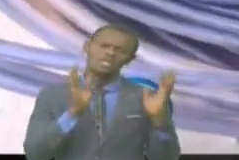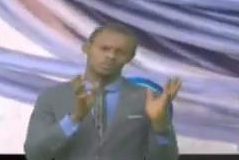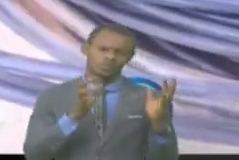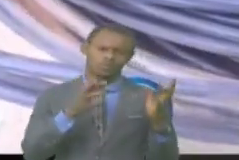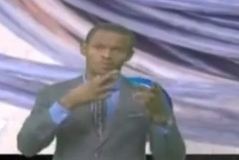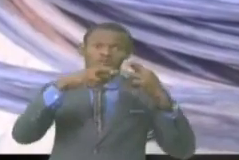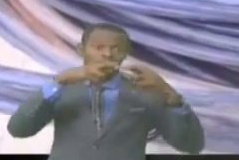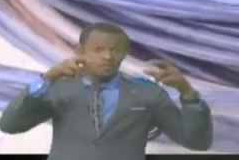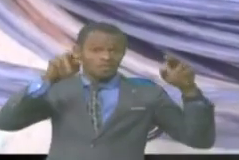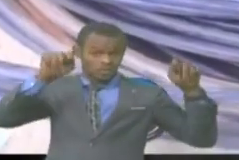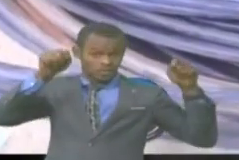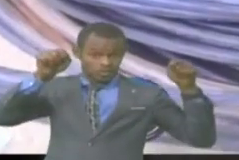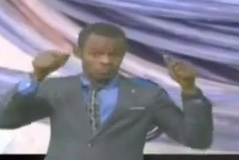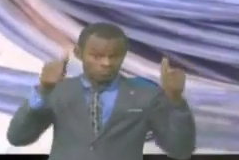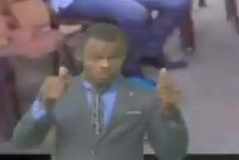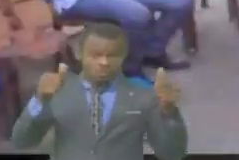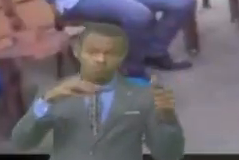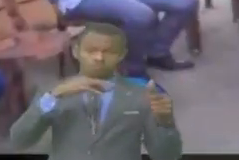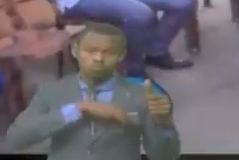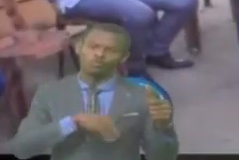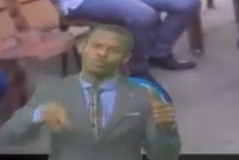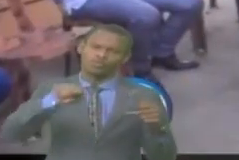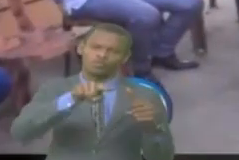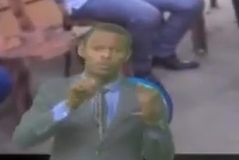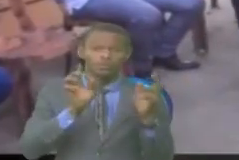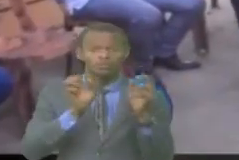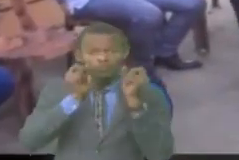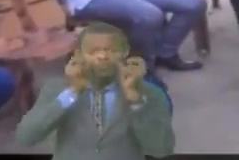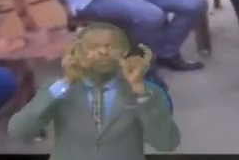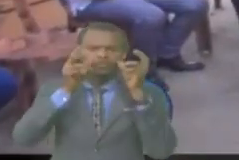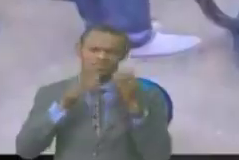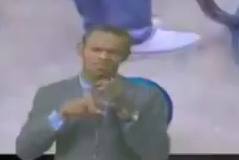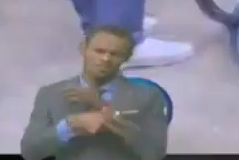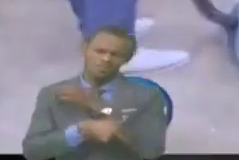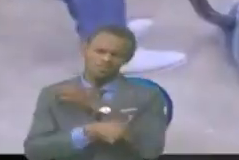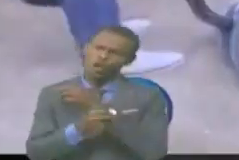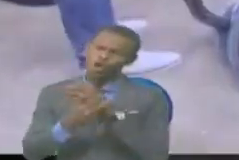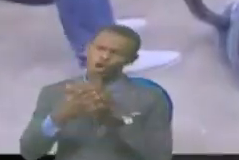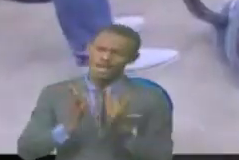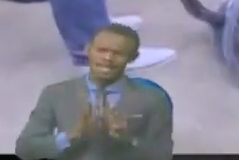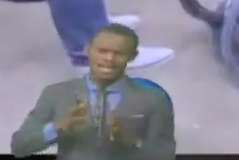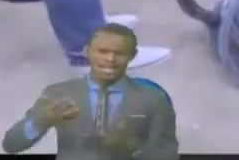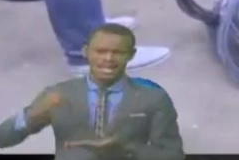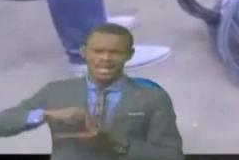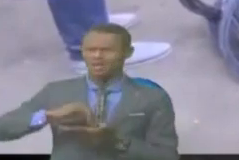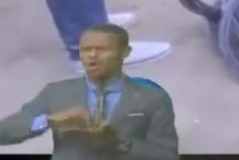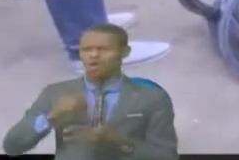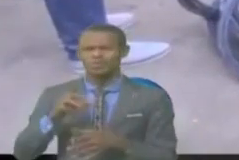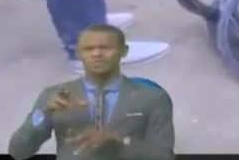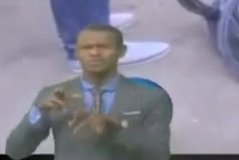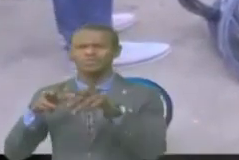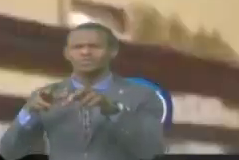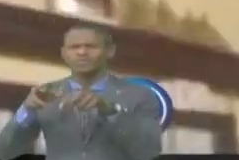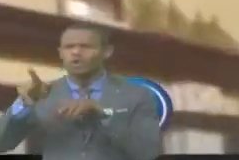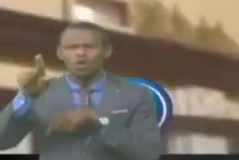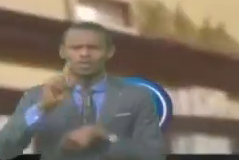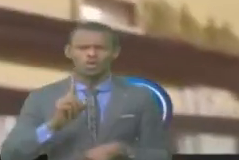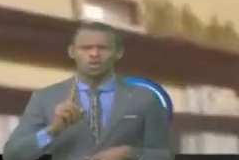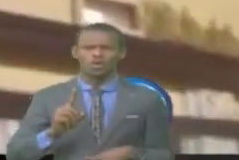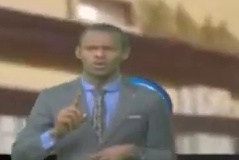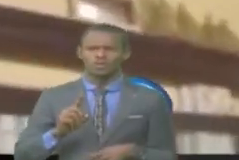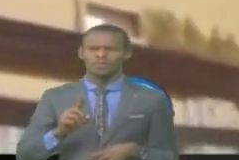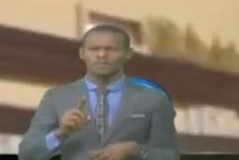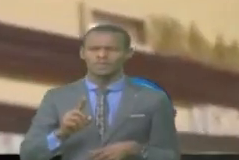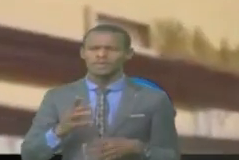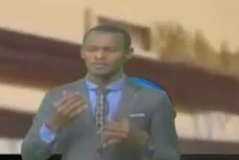ces matériels d'intérêt public. Juste après, les agents de la SNEL se lancent aux travaux de raccordement pour